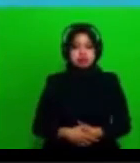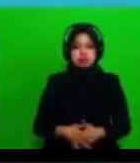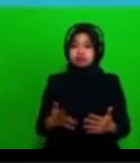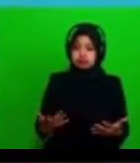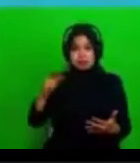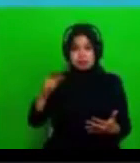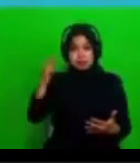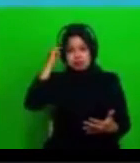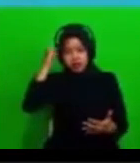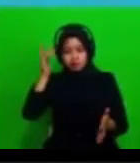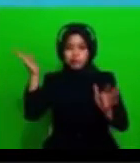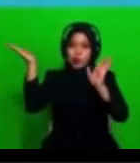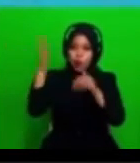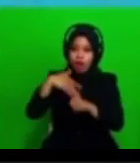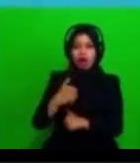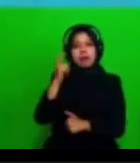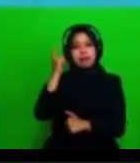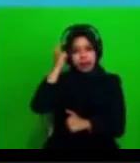ya harus